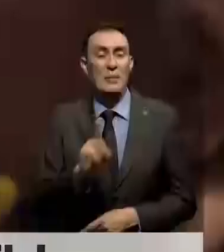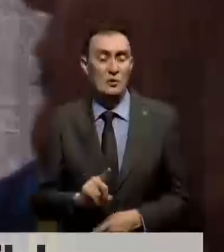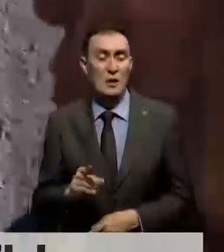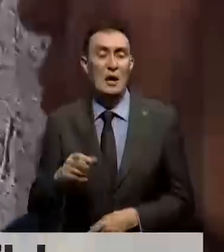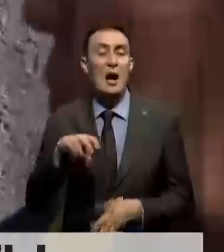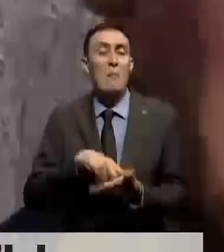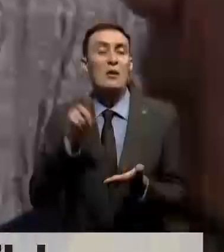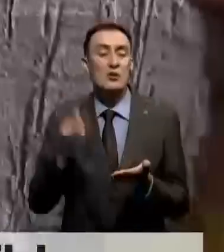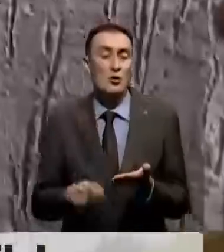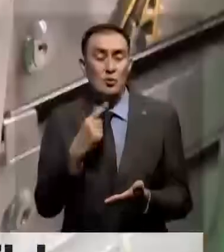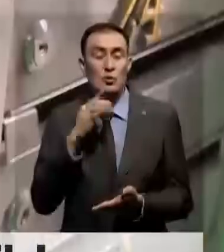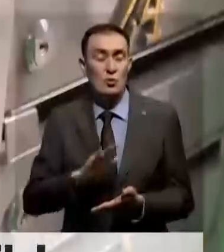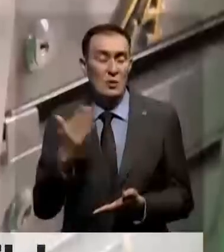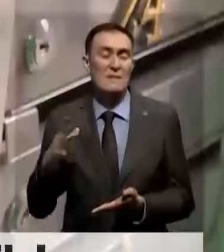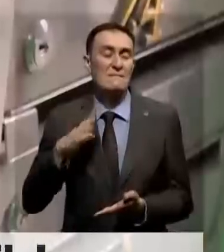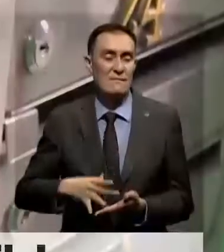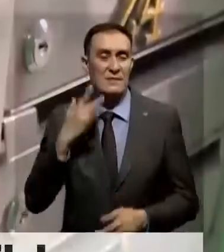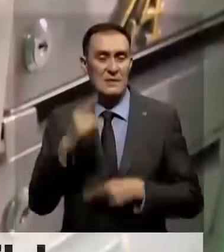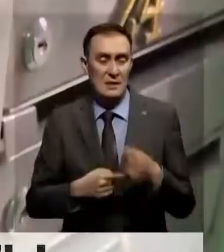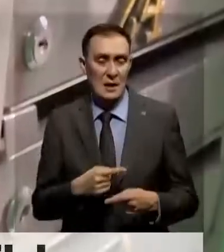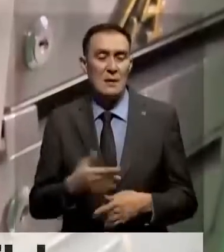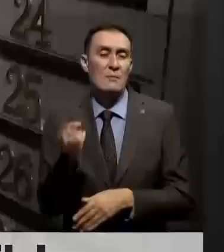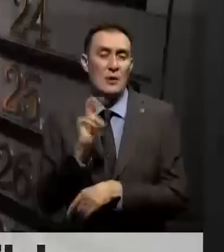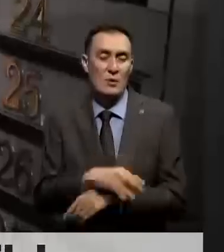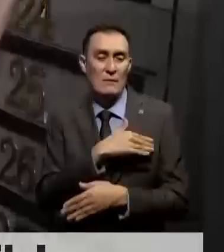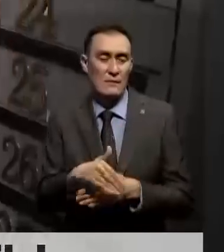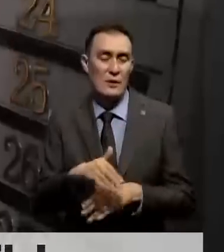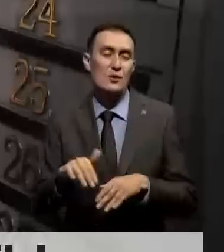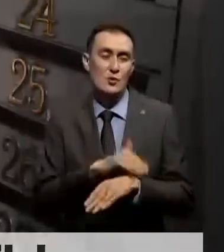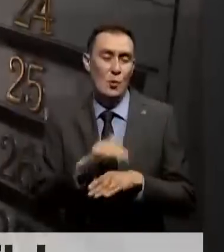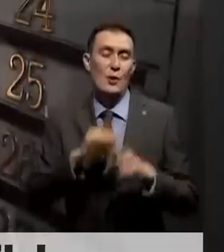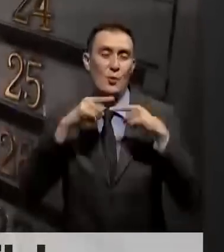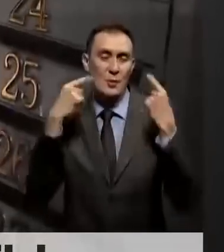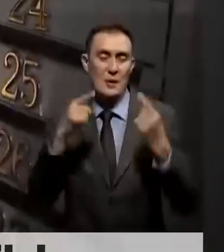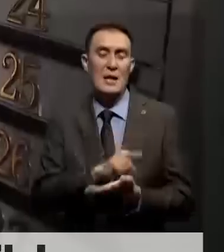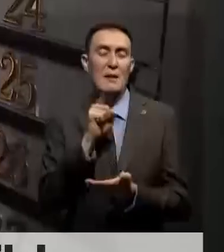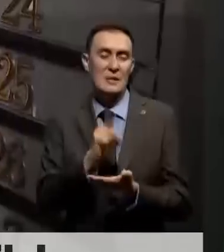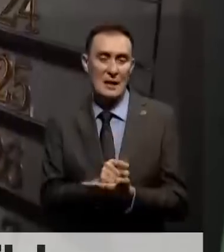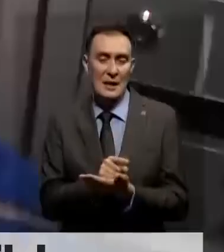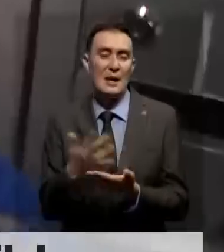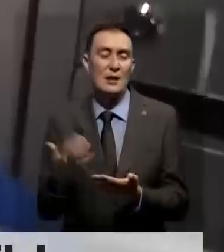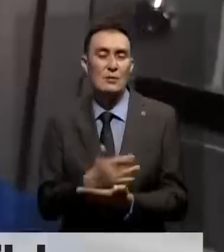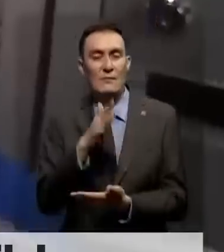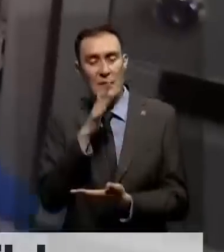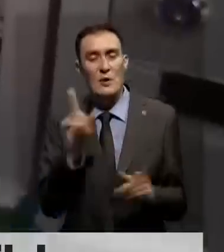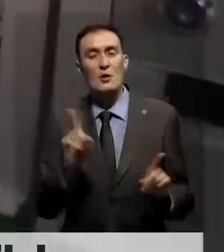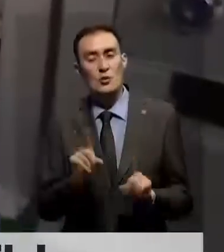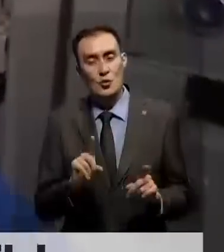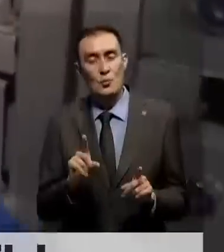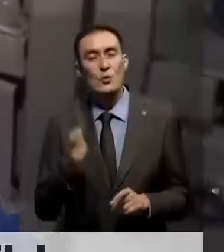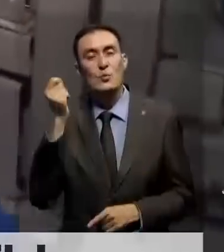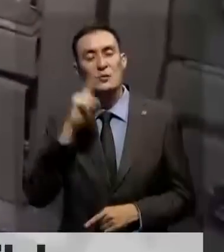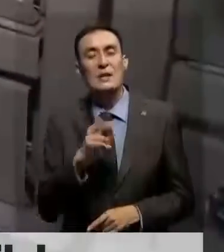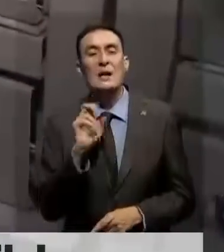бы почтальонам ни было трудно, они всегда приходят к своим адресатам с доброй улыбкой и обязательно найдут минутку-другую, чтобы справиться